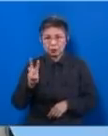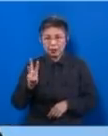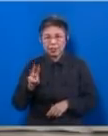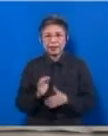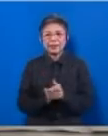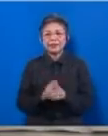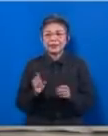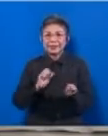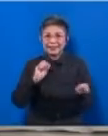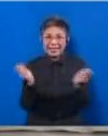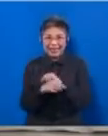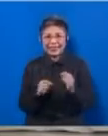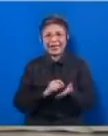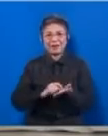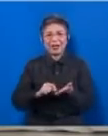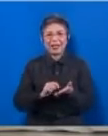Budaya.